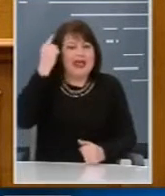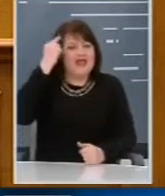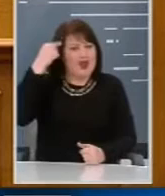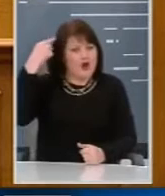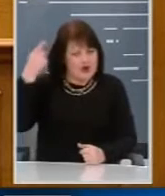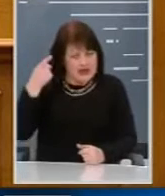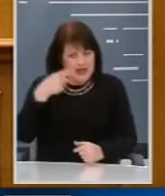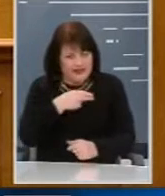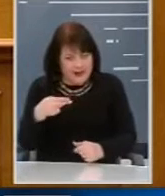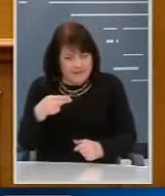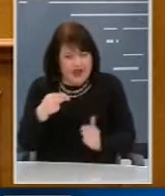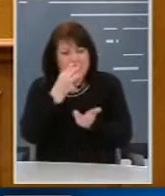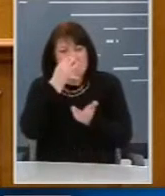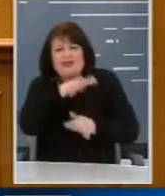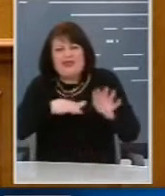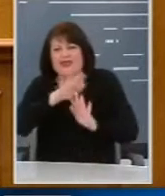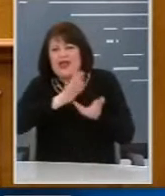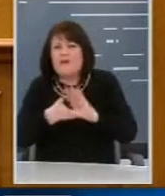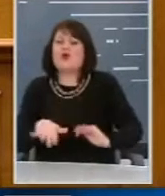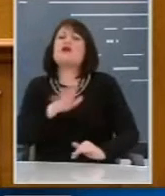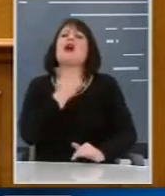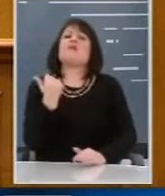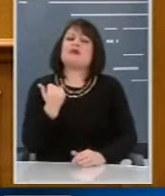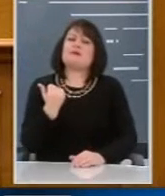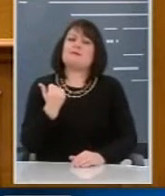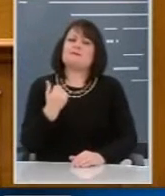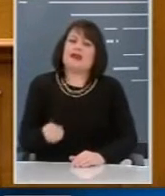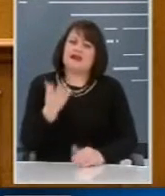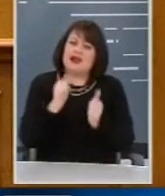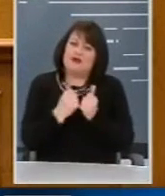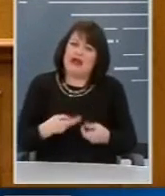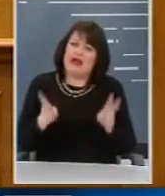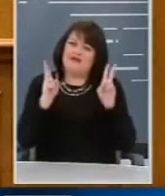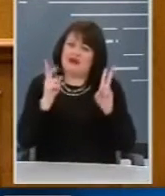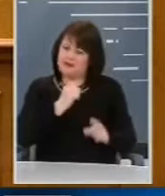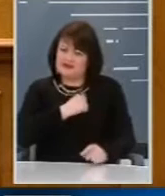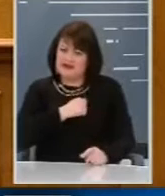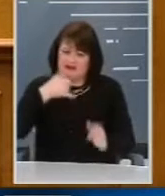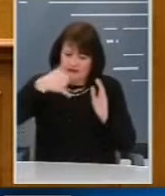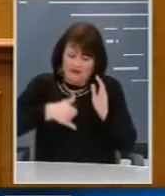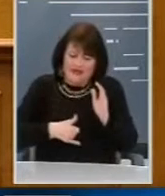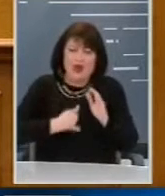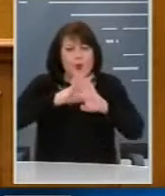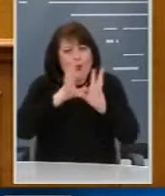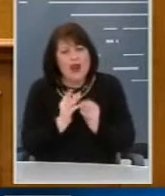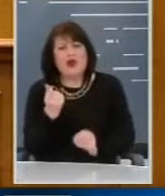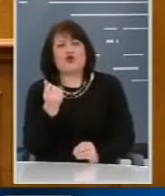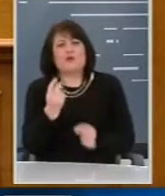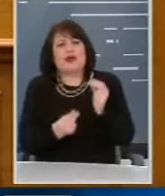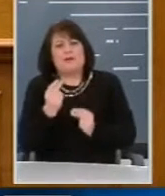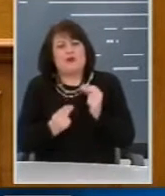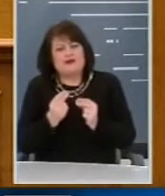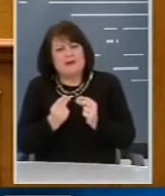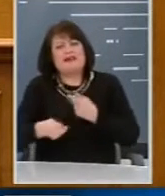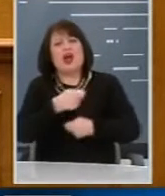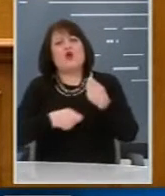διαπλοκής. Ότι οι νεοφιλελεύθεροι έχουν τη βαθιά πεποίθηση ότι όλα τα οικονομικά προβλήματα λύνονται μέσα από την